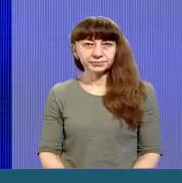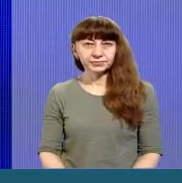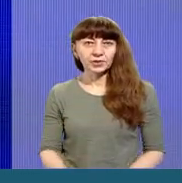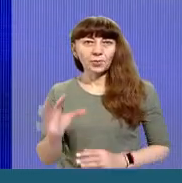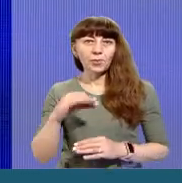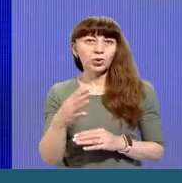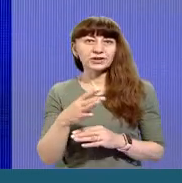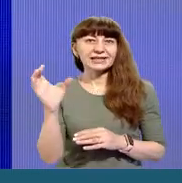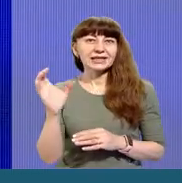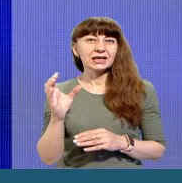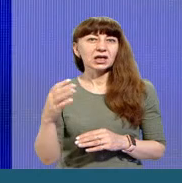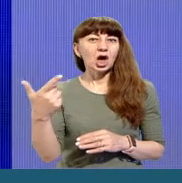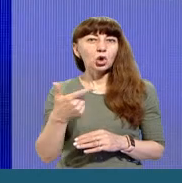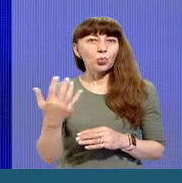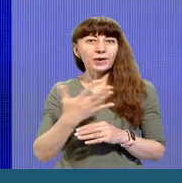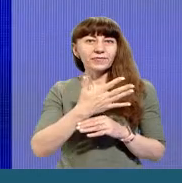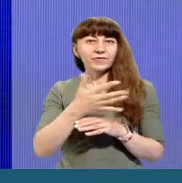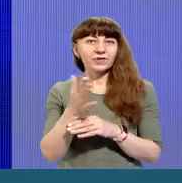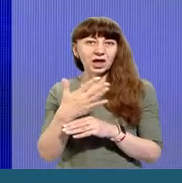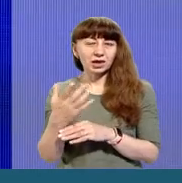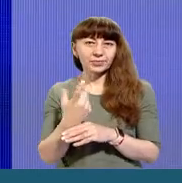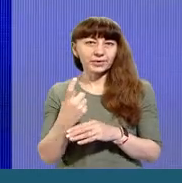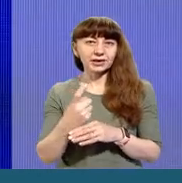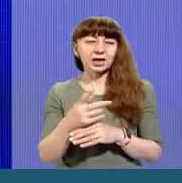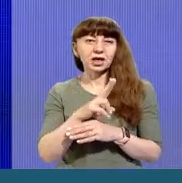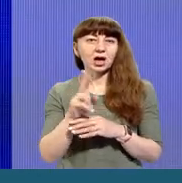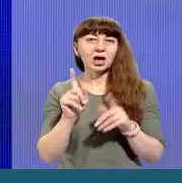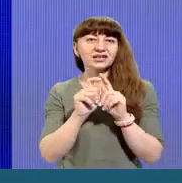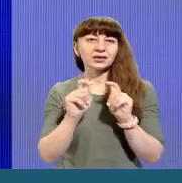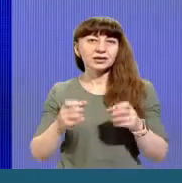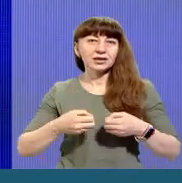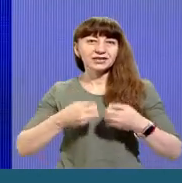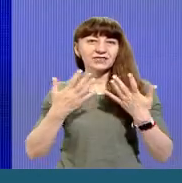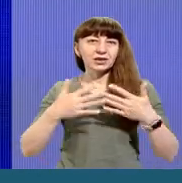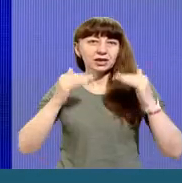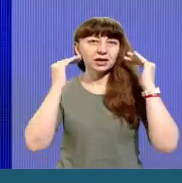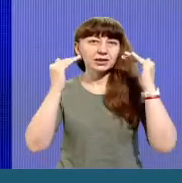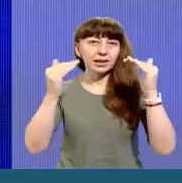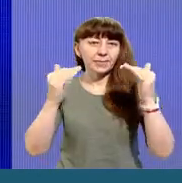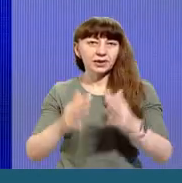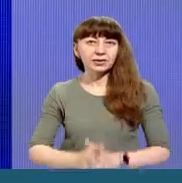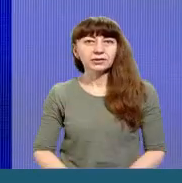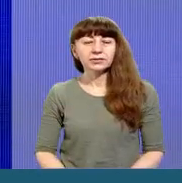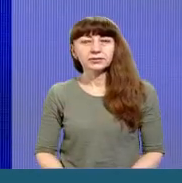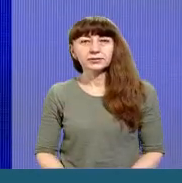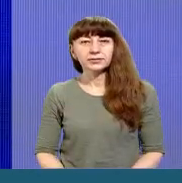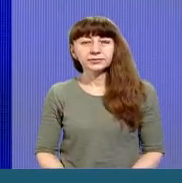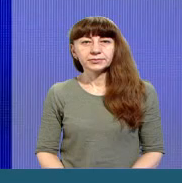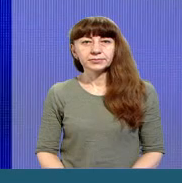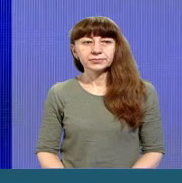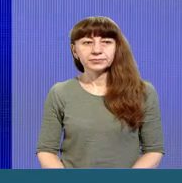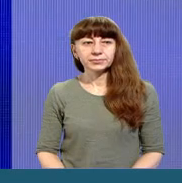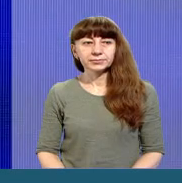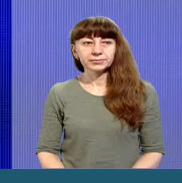Осы көк байрағымызды желбіретіп жүрген әрбір қазақстандық жүрегінде және халықаралық